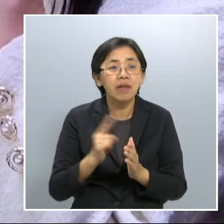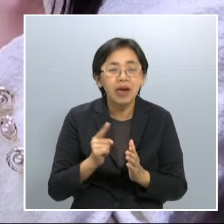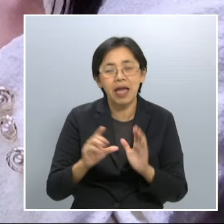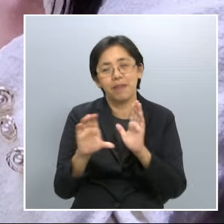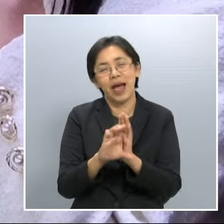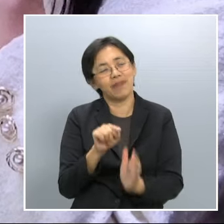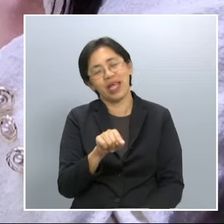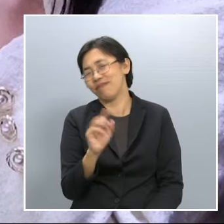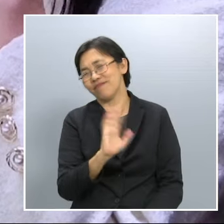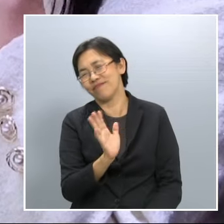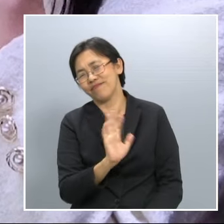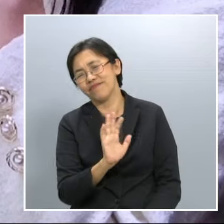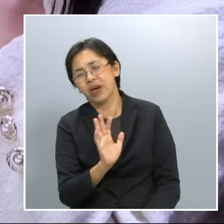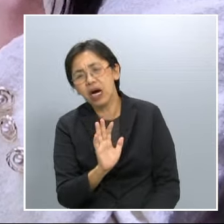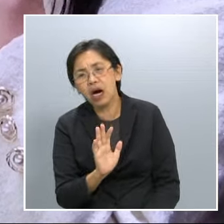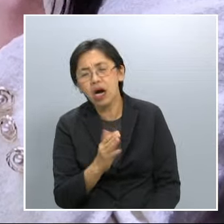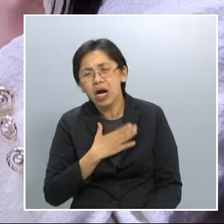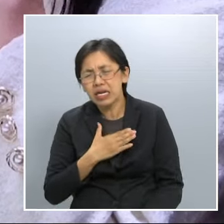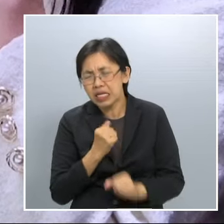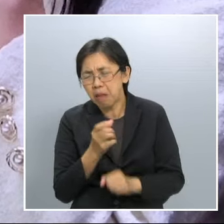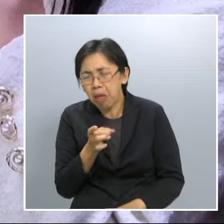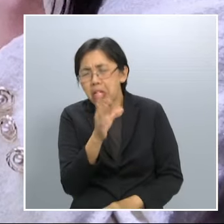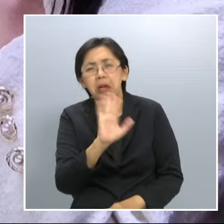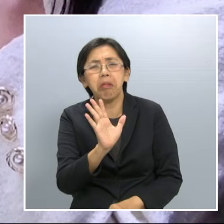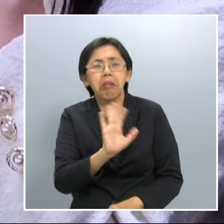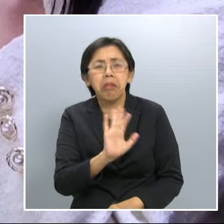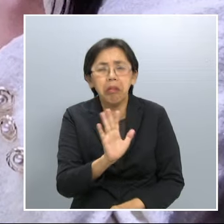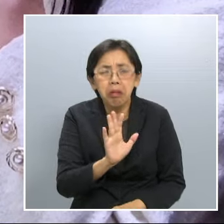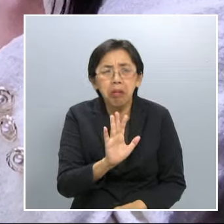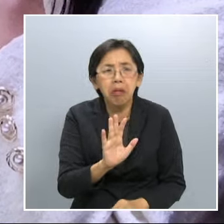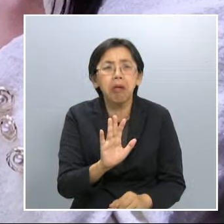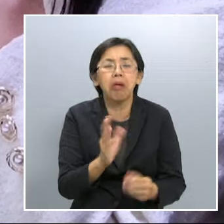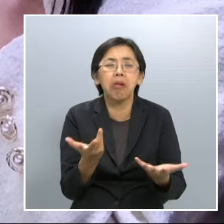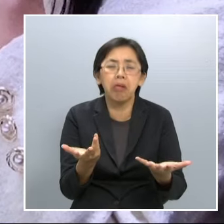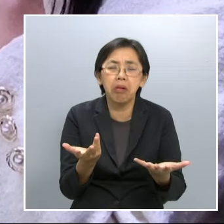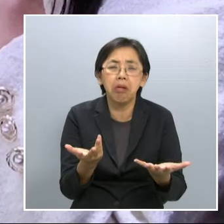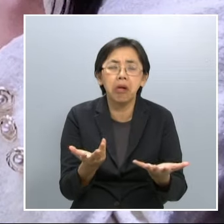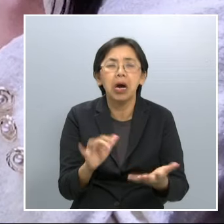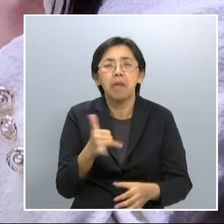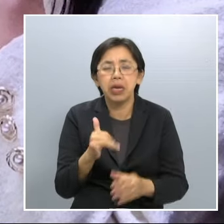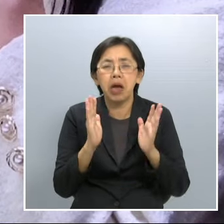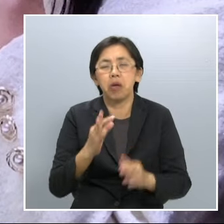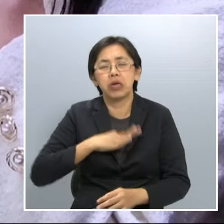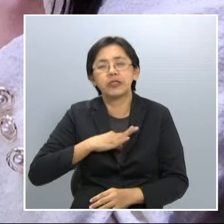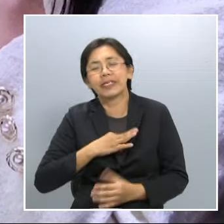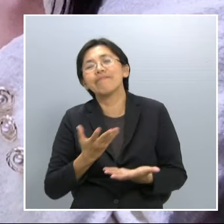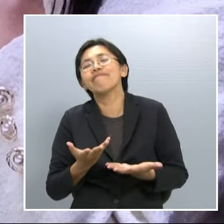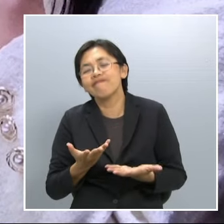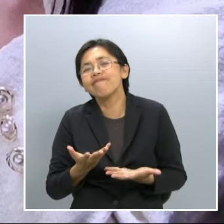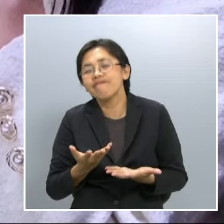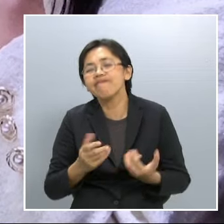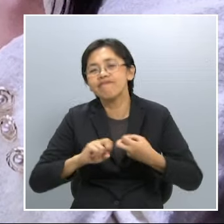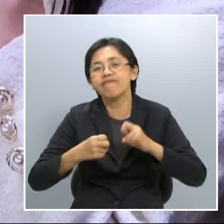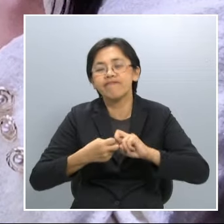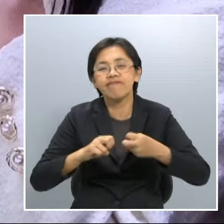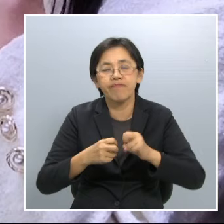ซึ่งไม่ได้ตั้งใจทำมาเสียดสีจริงๆแล้วอาจจะใส่เต็มไปนิดนึงเลยทำให้เกิดเหตุการณ์นี้ขึ้น กลายเป็นว่า